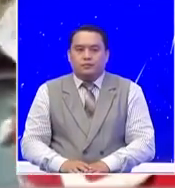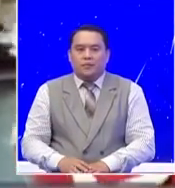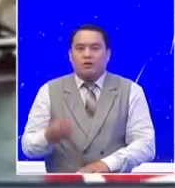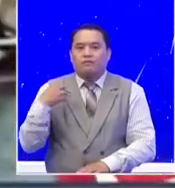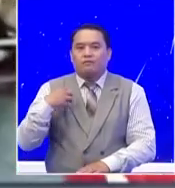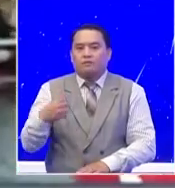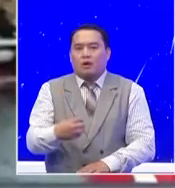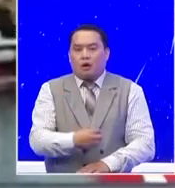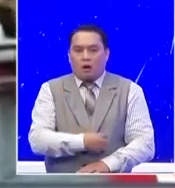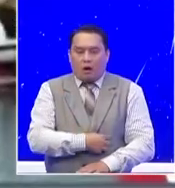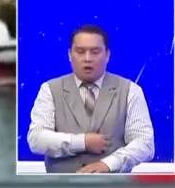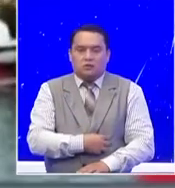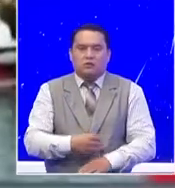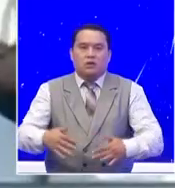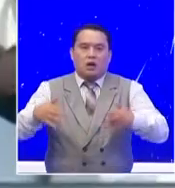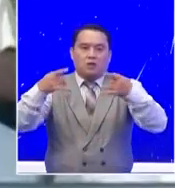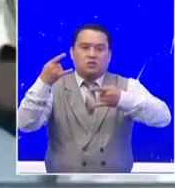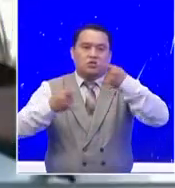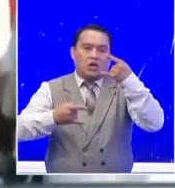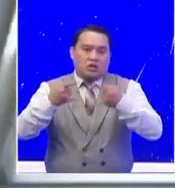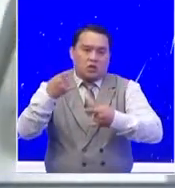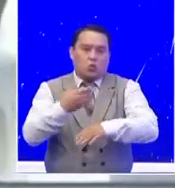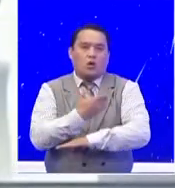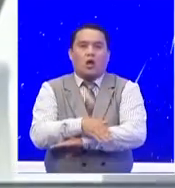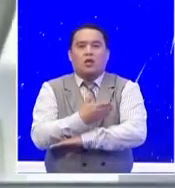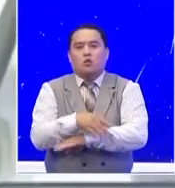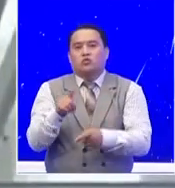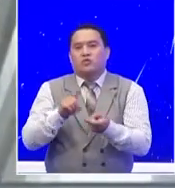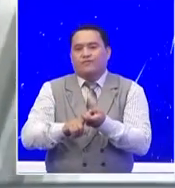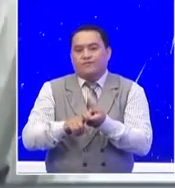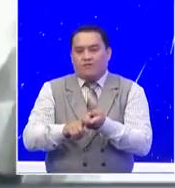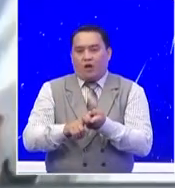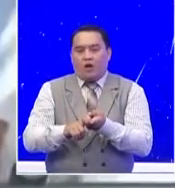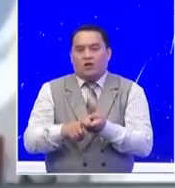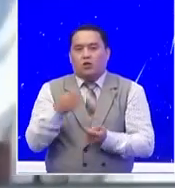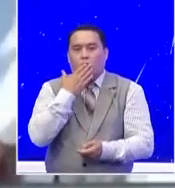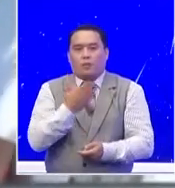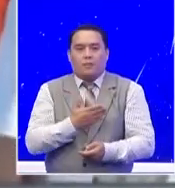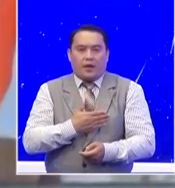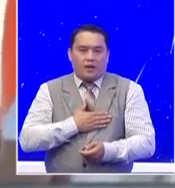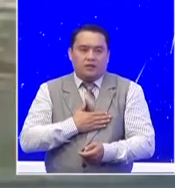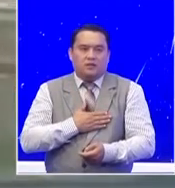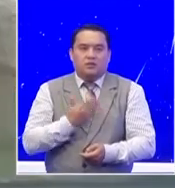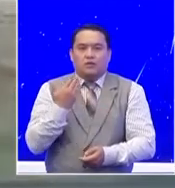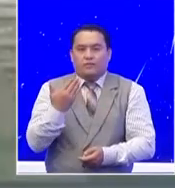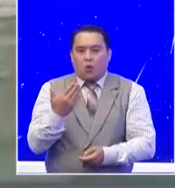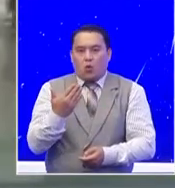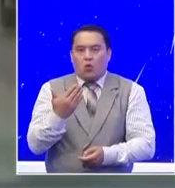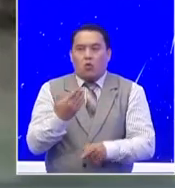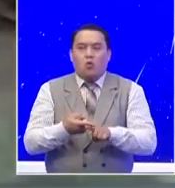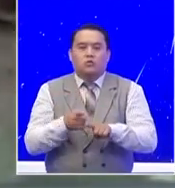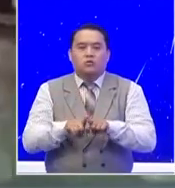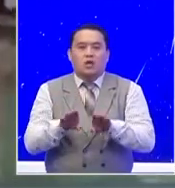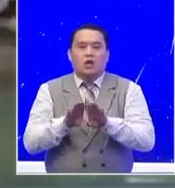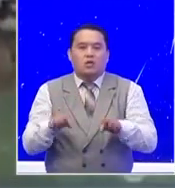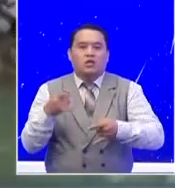Францияда ашық аспан астындағы кинотеатр ашылды. Індетке байланысты бұл ел тұрғындары сүйікті бір ермегінен айырылған еді. Алайда киноға